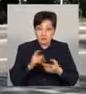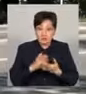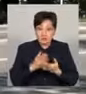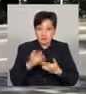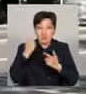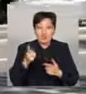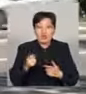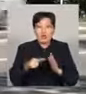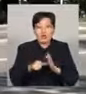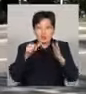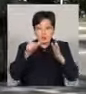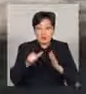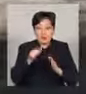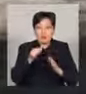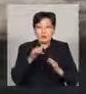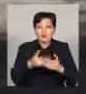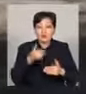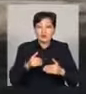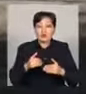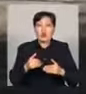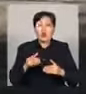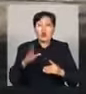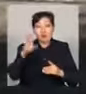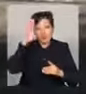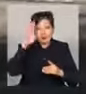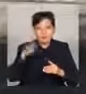Еске салсақ, 6 ай бұрын дәл осы жолда мектеп жасындағы бала